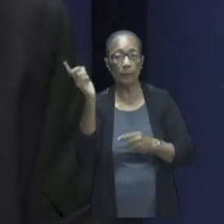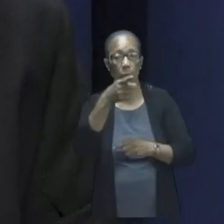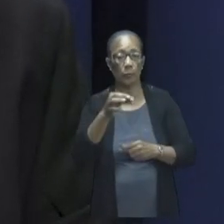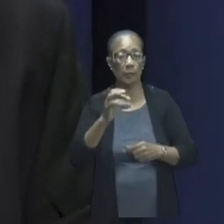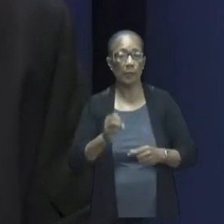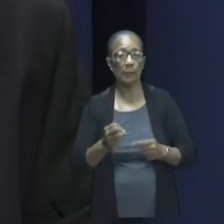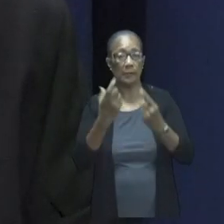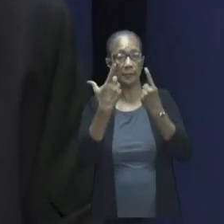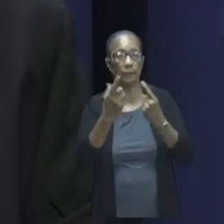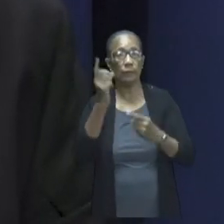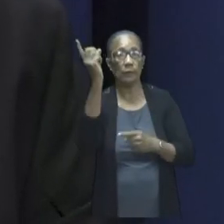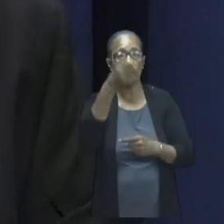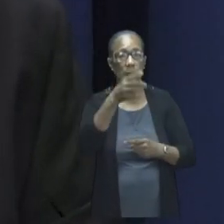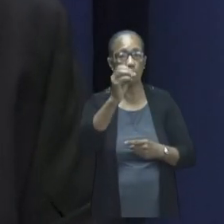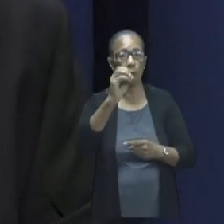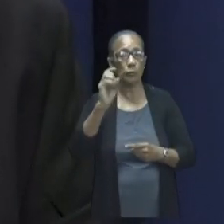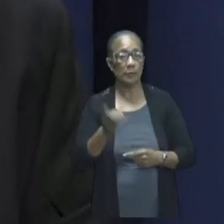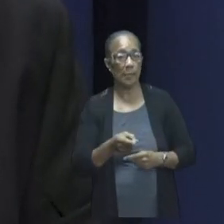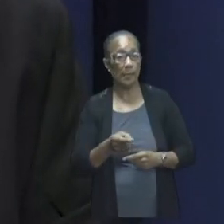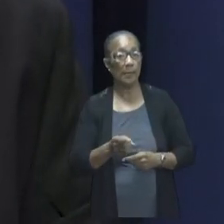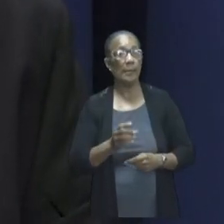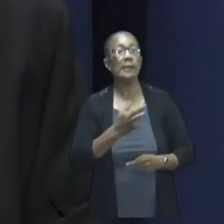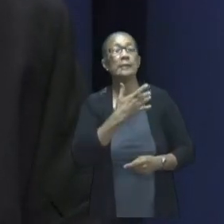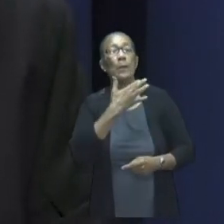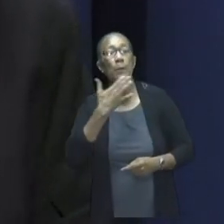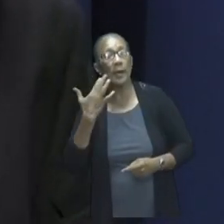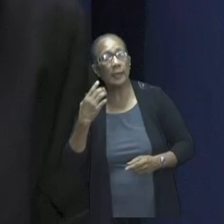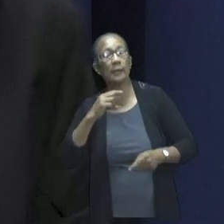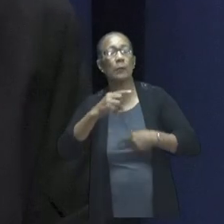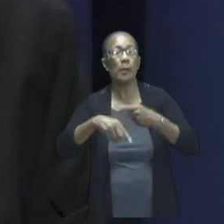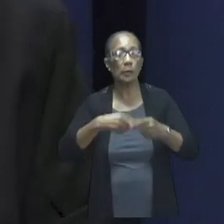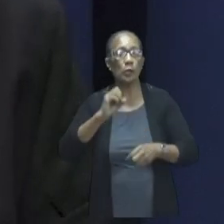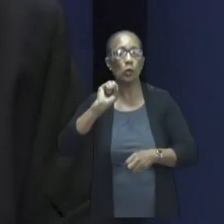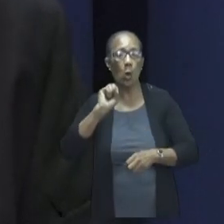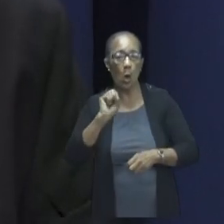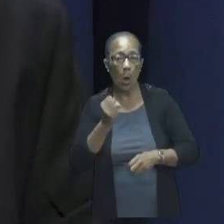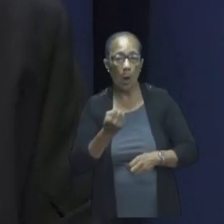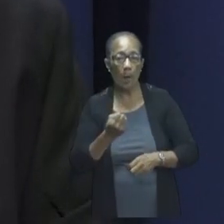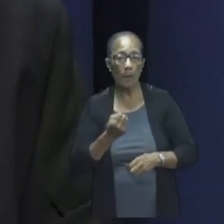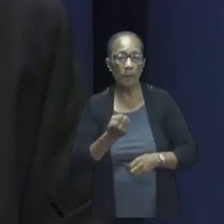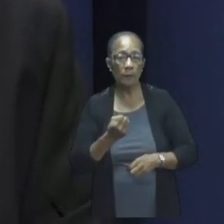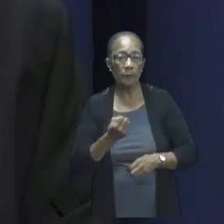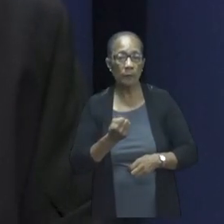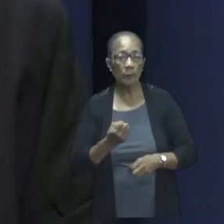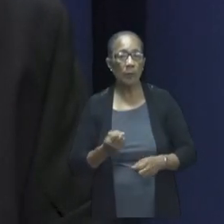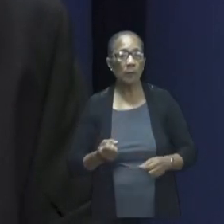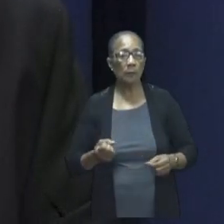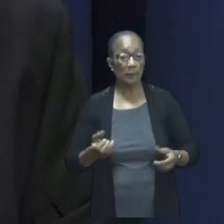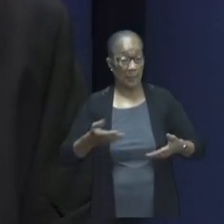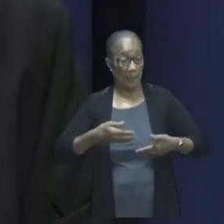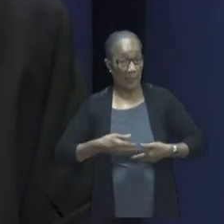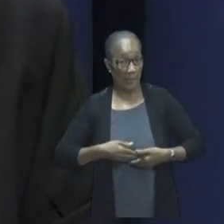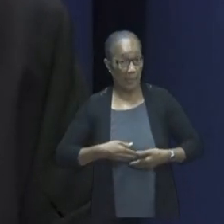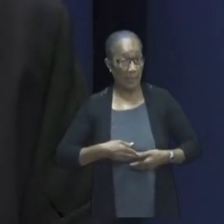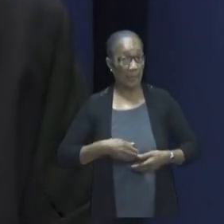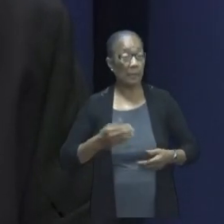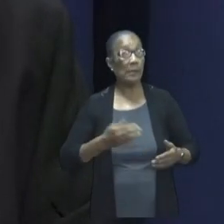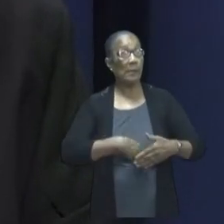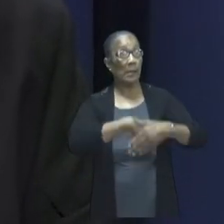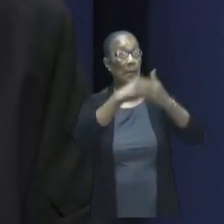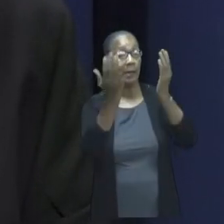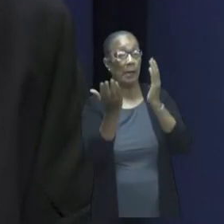het eigenlijk een hele simpele manier om ook de kunnen komen aan karbonkel die tijd zullen werd ziek en bedreef we